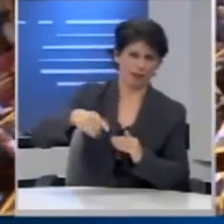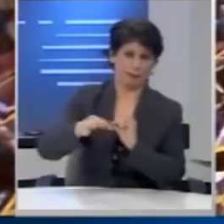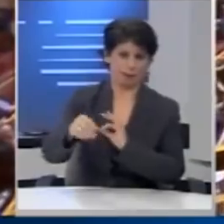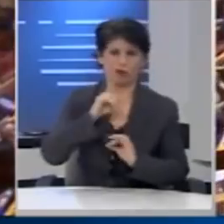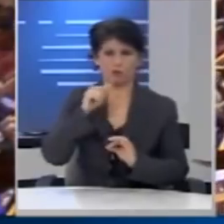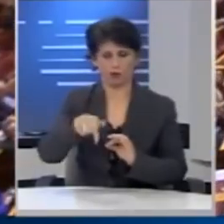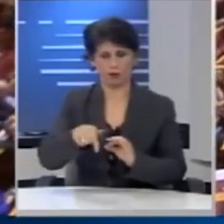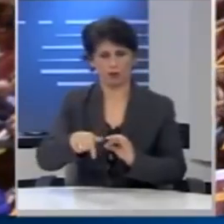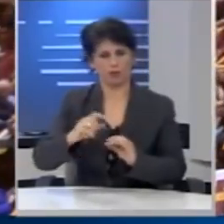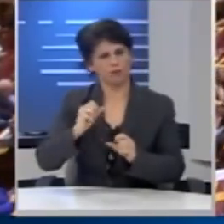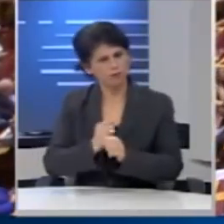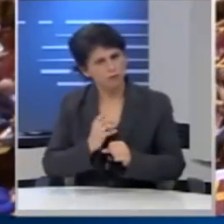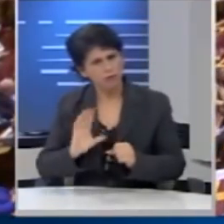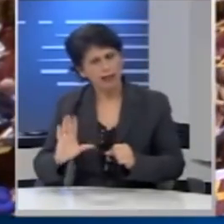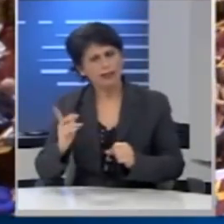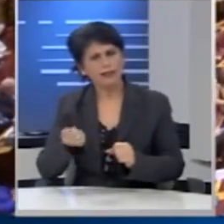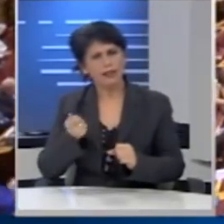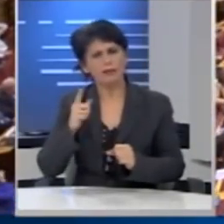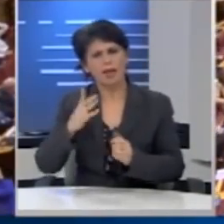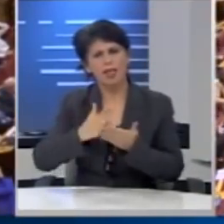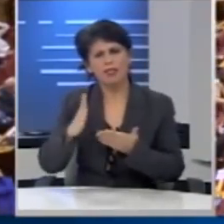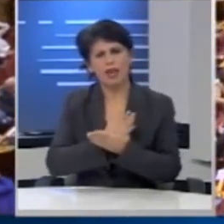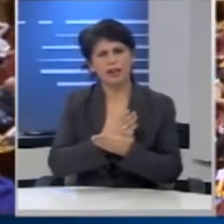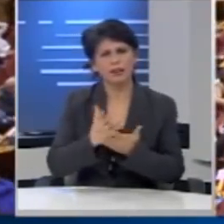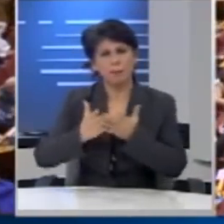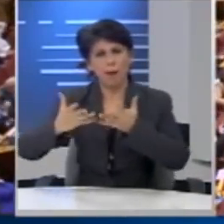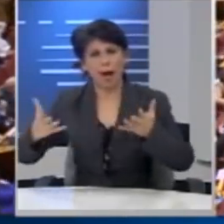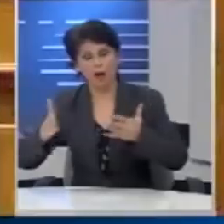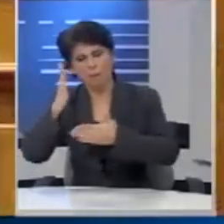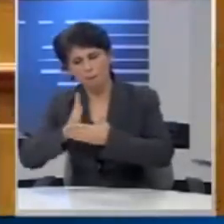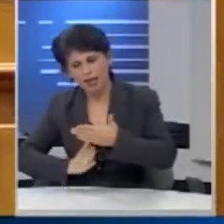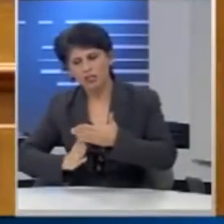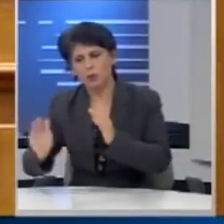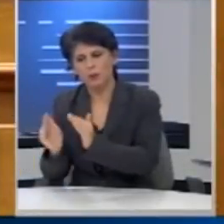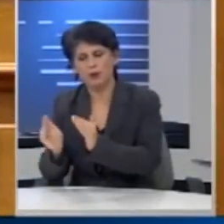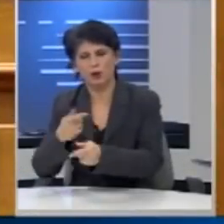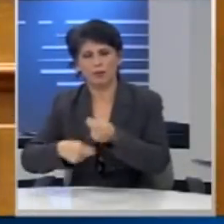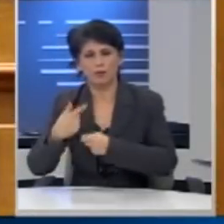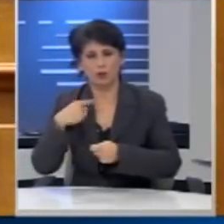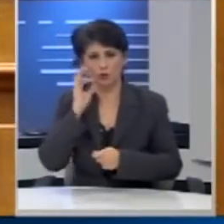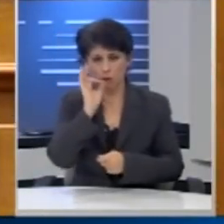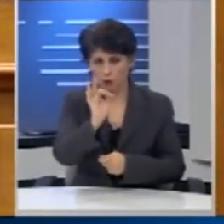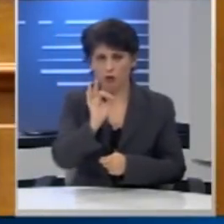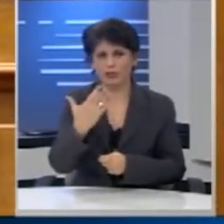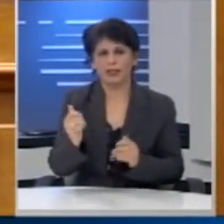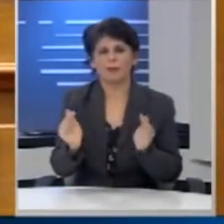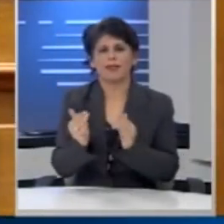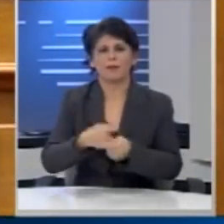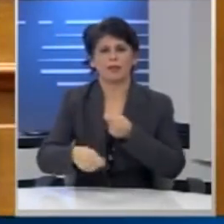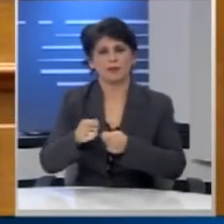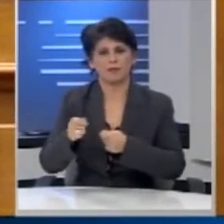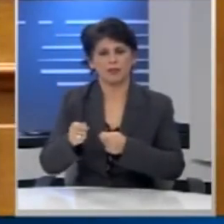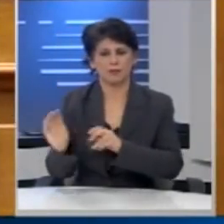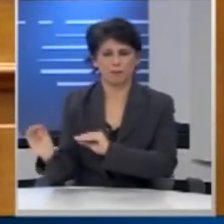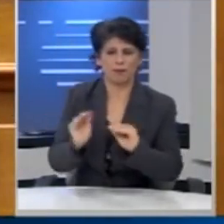αυτό. Επιμένετε να κάνετε μια διάκριση μεταξύ μεγάλων, μεσαίων, μικρών επιχειρήσεων. Μα ο σκοπός μας είναι οι μικρές επιχειρήσεις